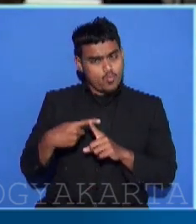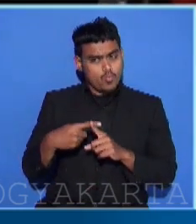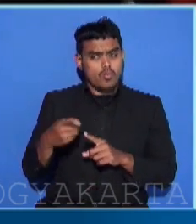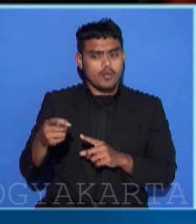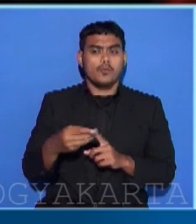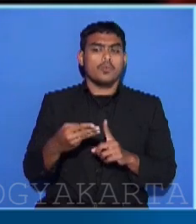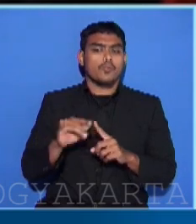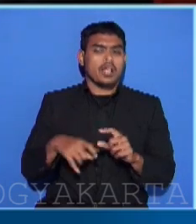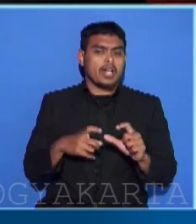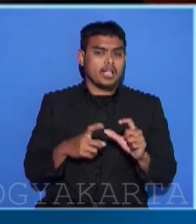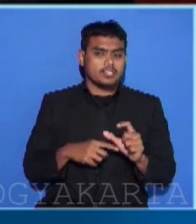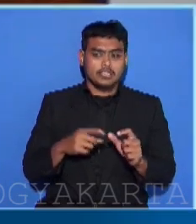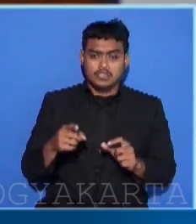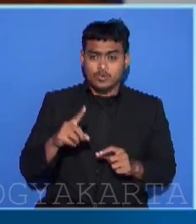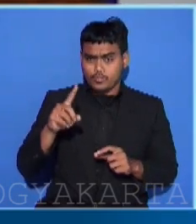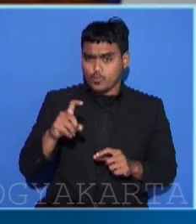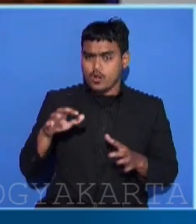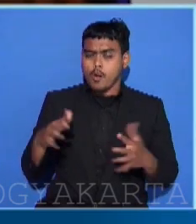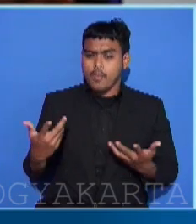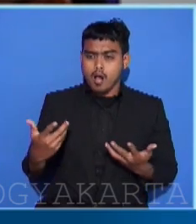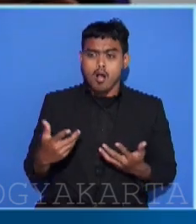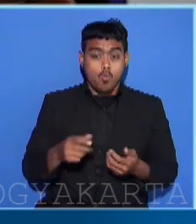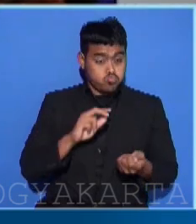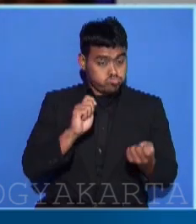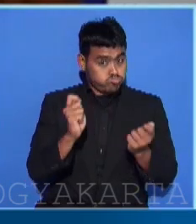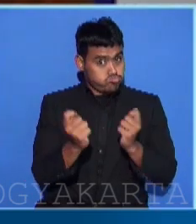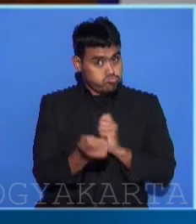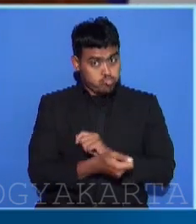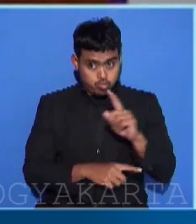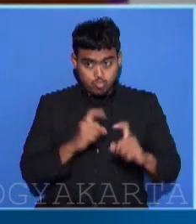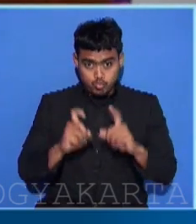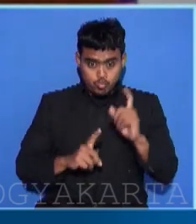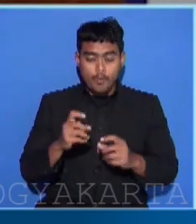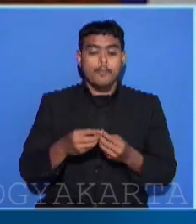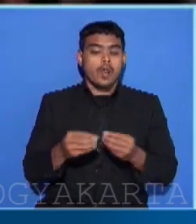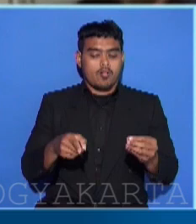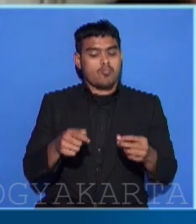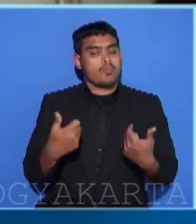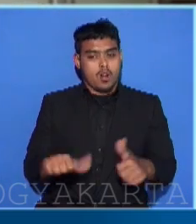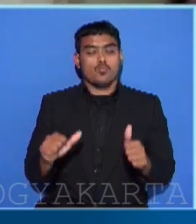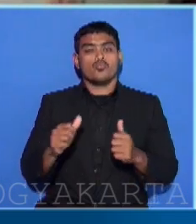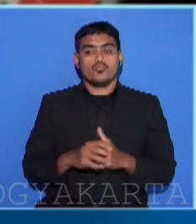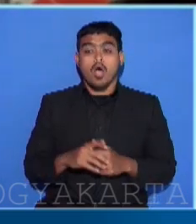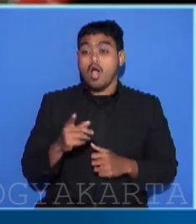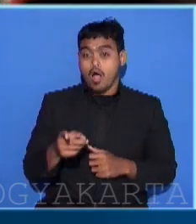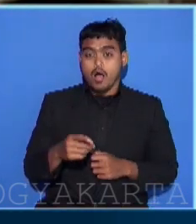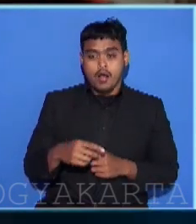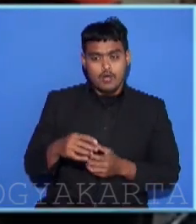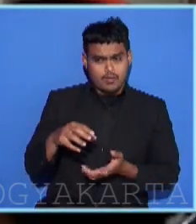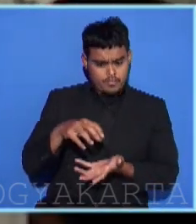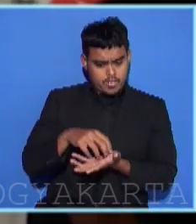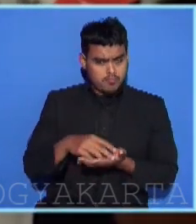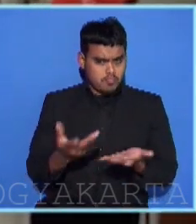Kesehatan memandang perlu melakukan transformasi terhadap mutu layanan. Salah satunya dengan penyediaan loket pelayanan informasi